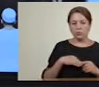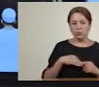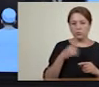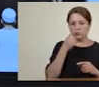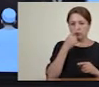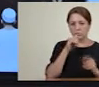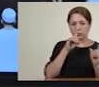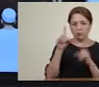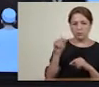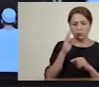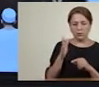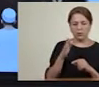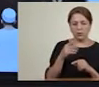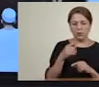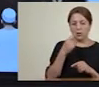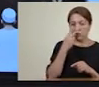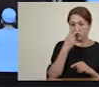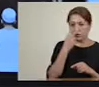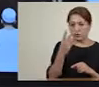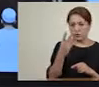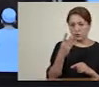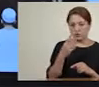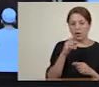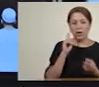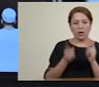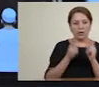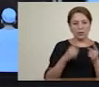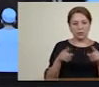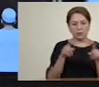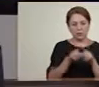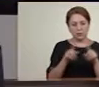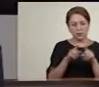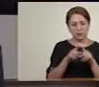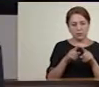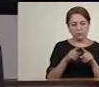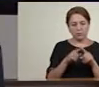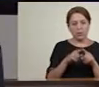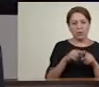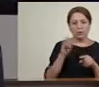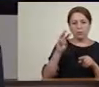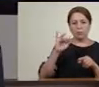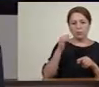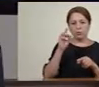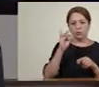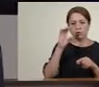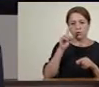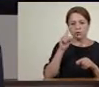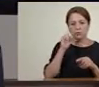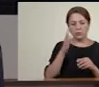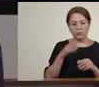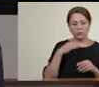chopadi. Ne ko'z bilan ko'rsin, haqiqatdan ham mo'jiza sodir bo'lgan bo'ladi.